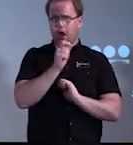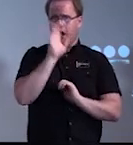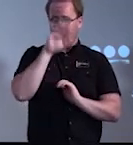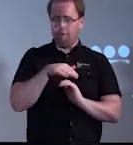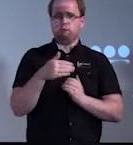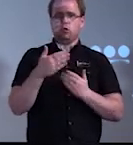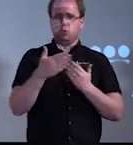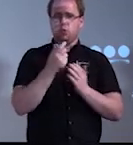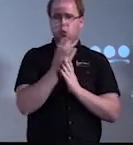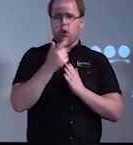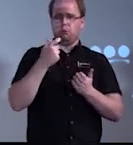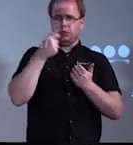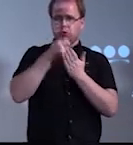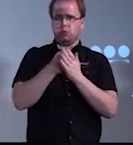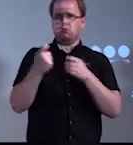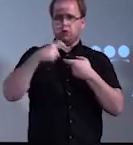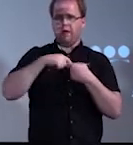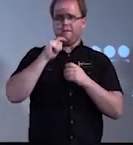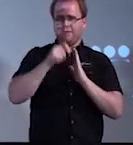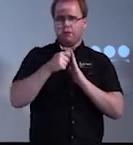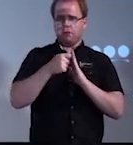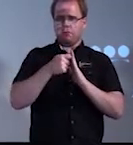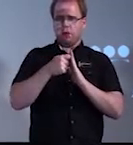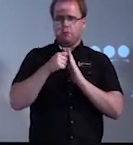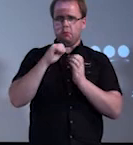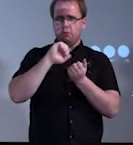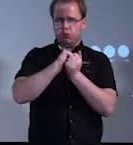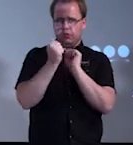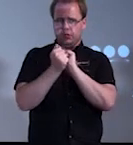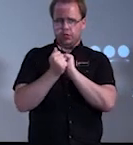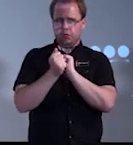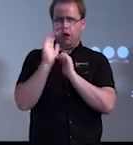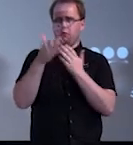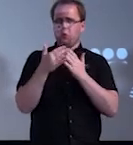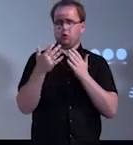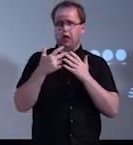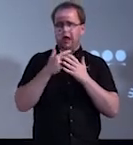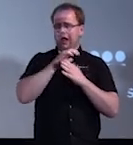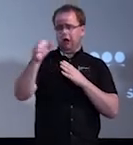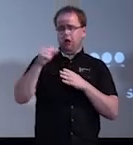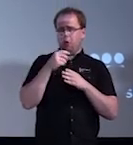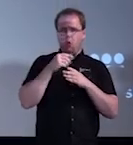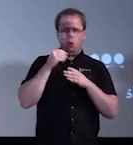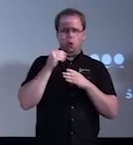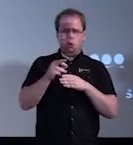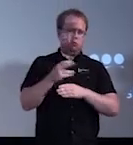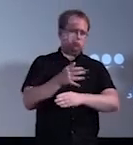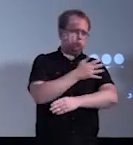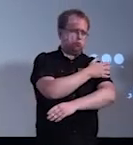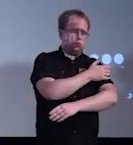vissa beslut kring filmpolitiken. Det har man gjort under alla år. Och sedan har man lämnat